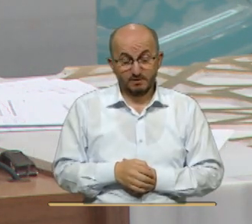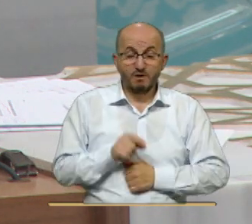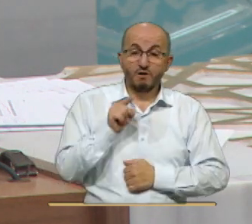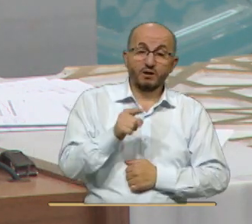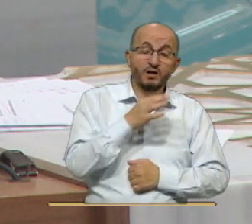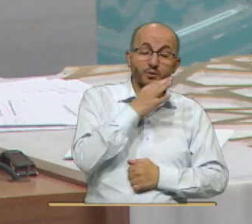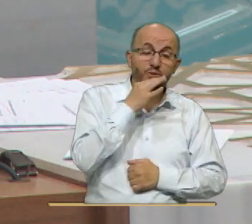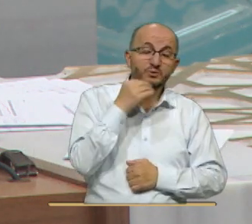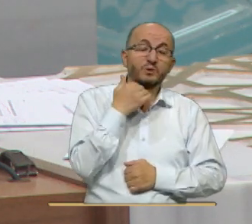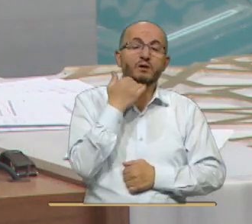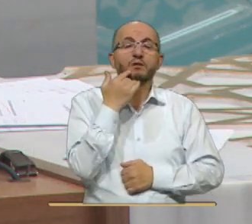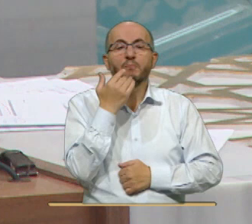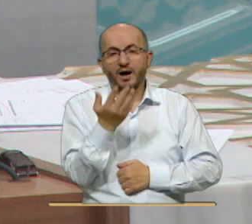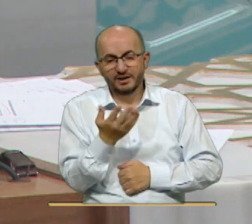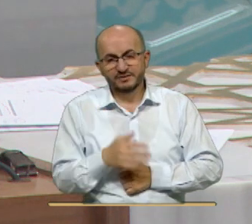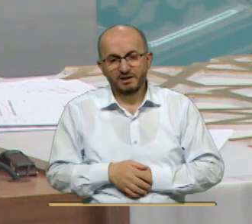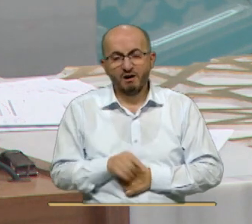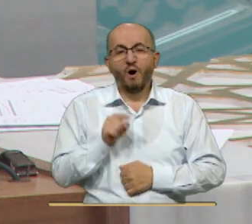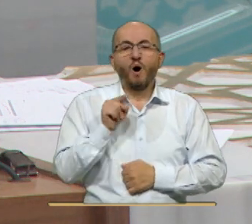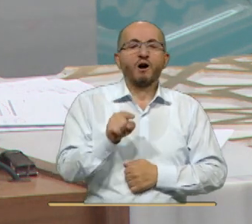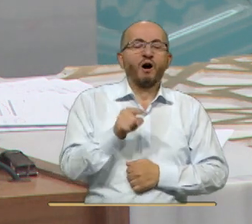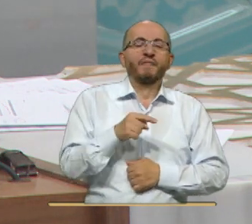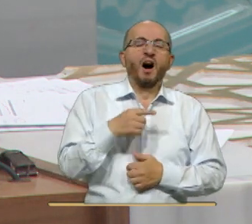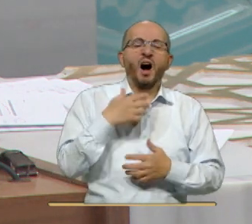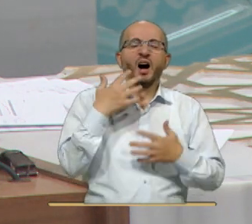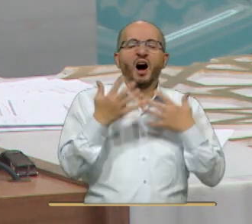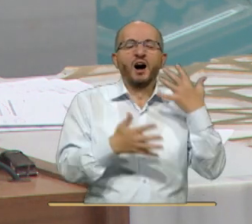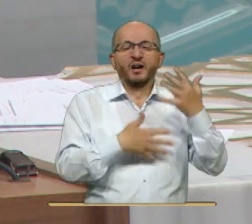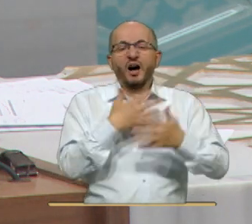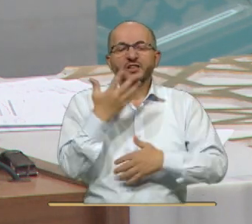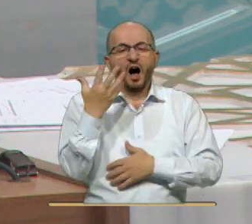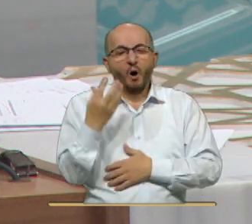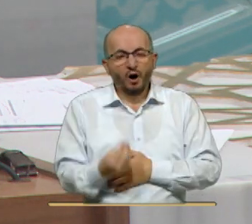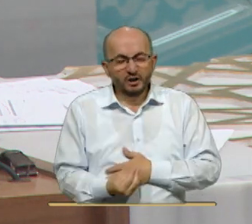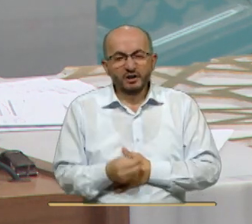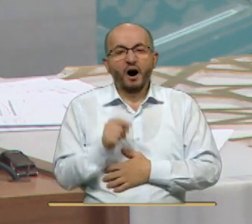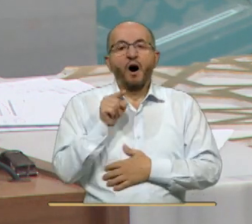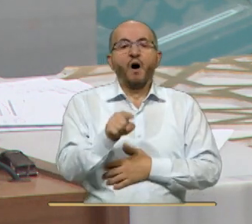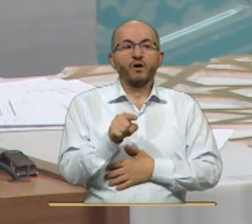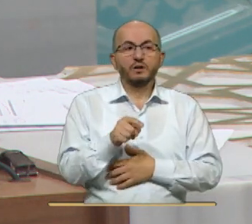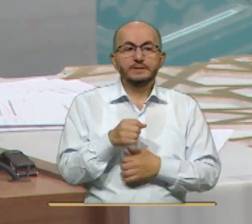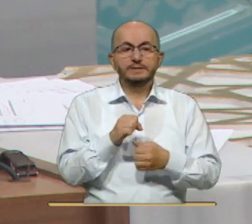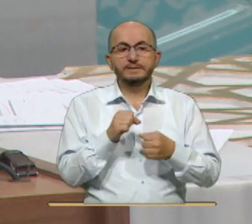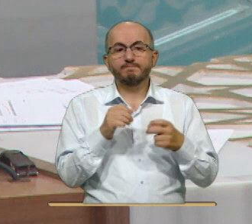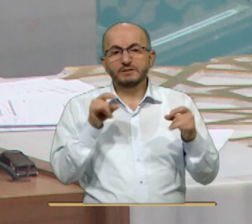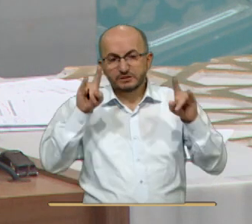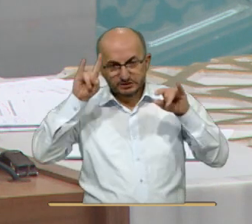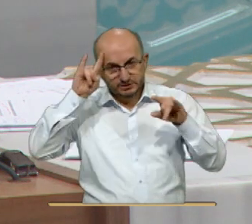Orada huzur olmaz. Orada kargaşa olur. Orada çekememezlik